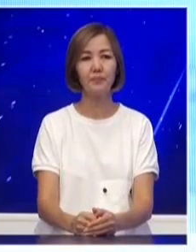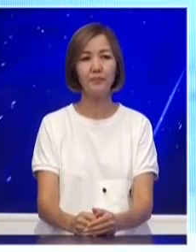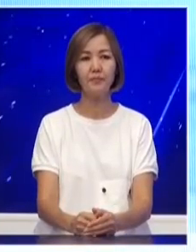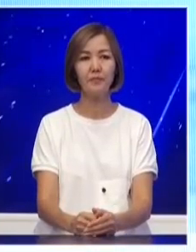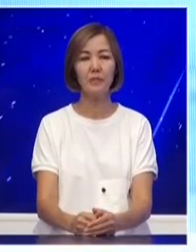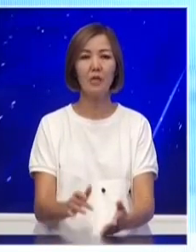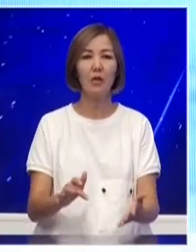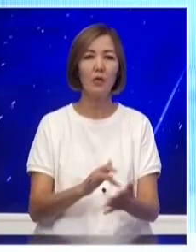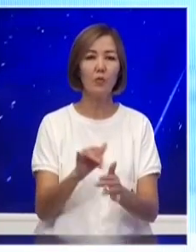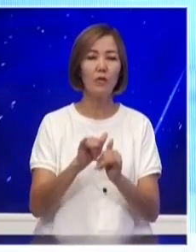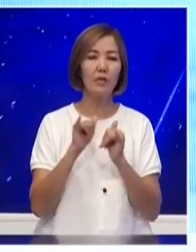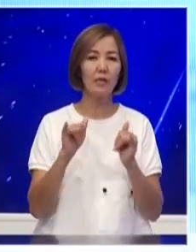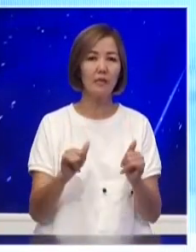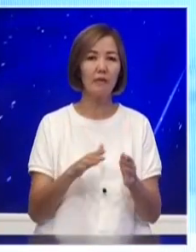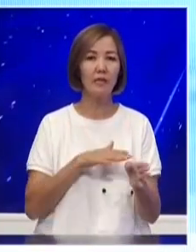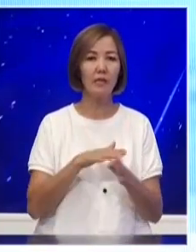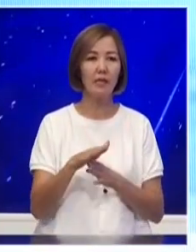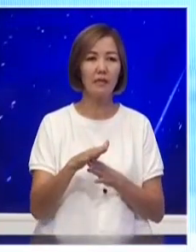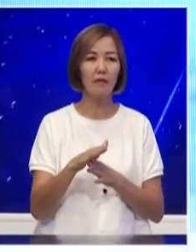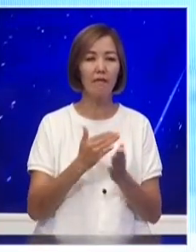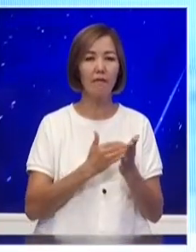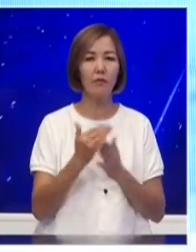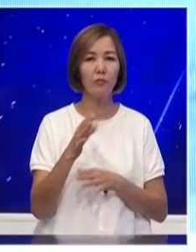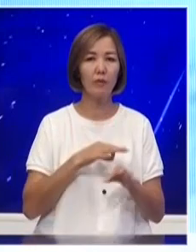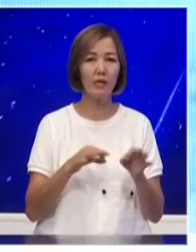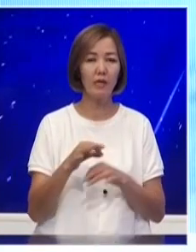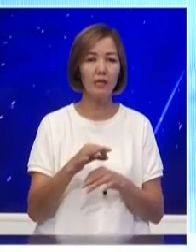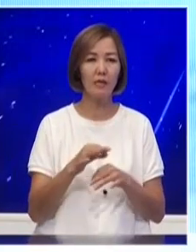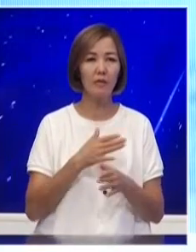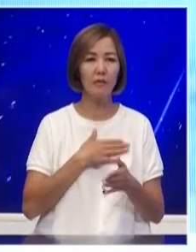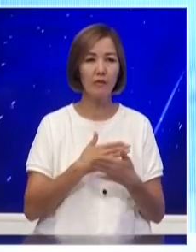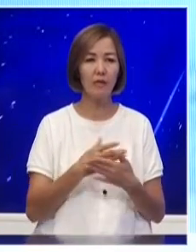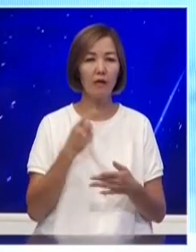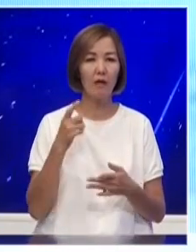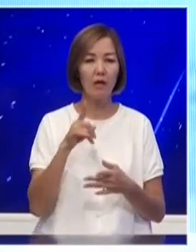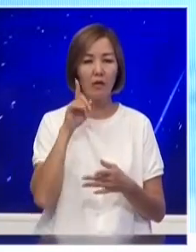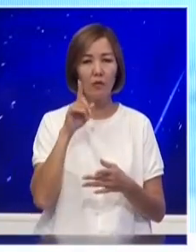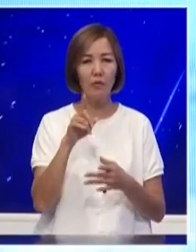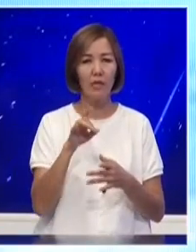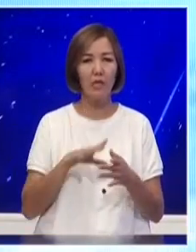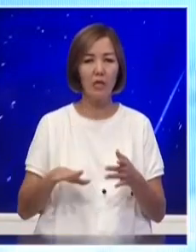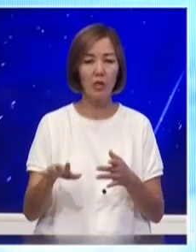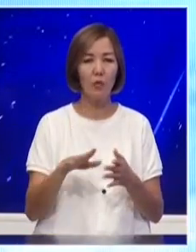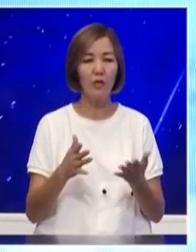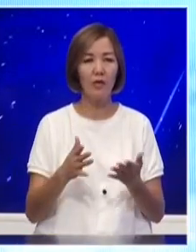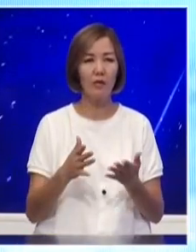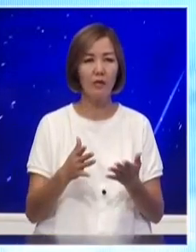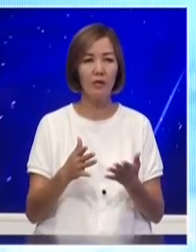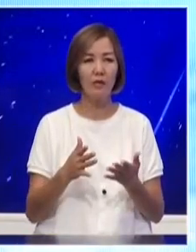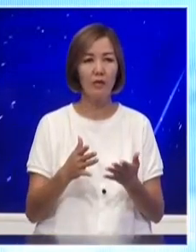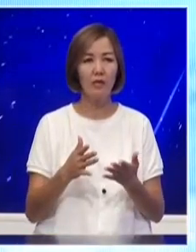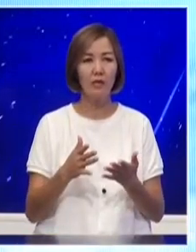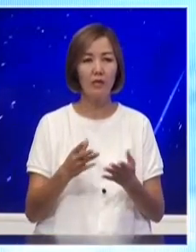Развитие города Кунаев, а также реализация вышеуказанных проектов станут драйверами роста экономики региона, придадут импульс развитию бизнеса и